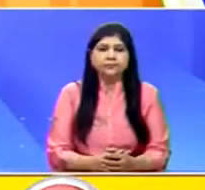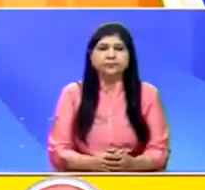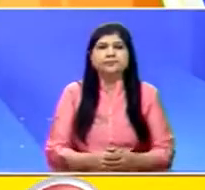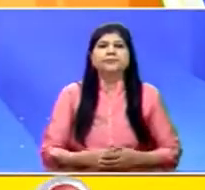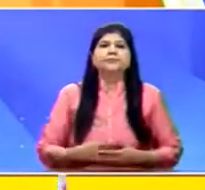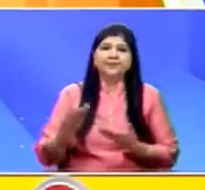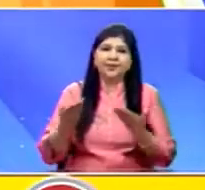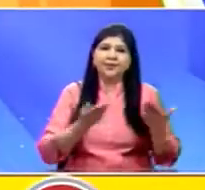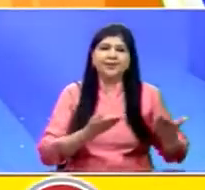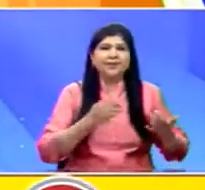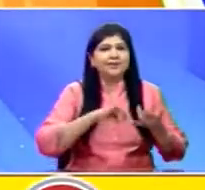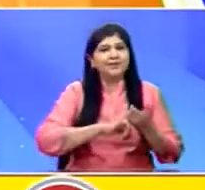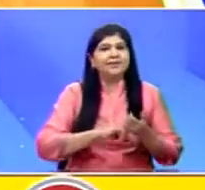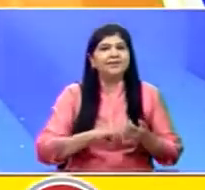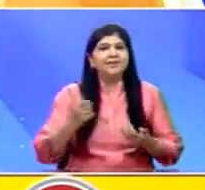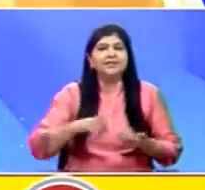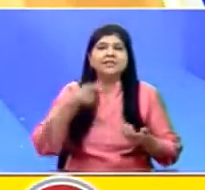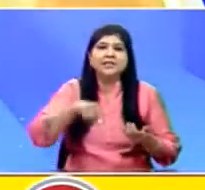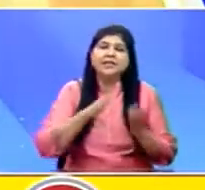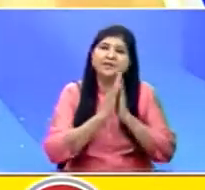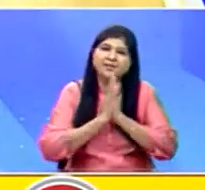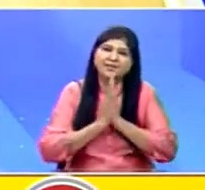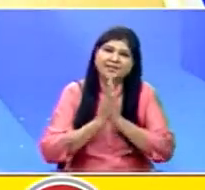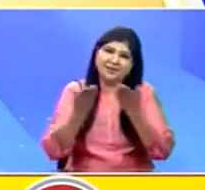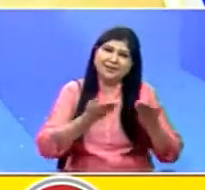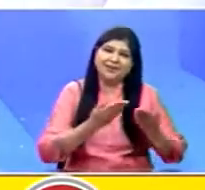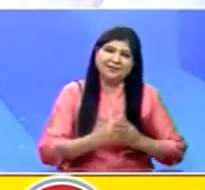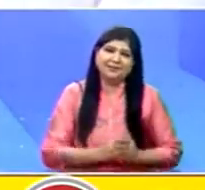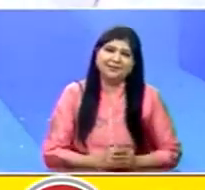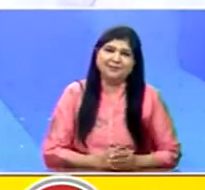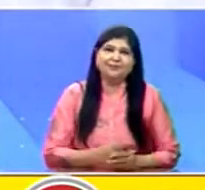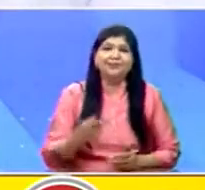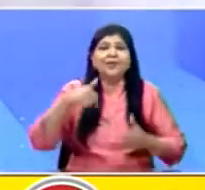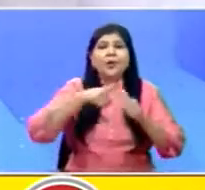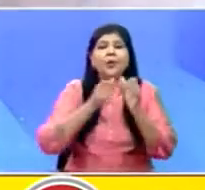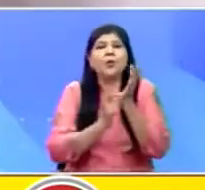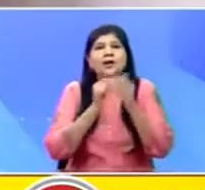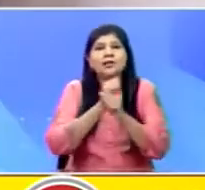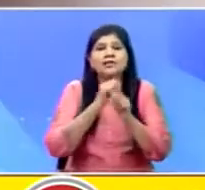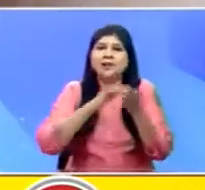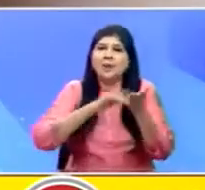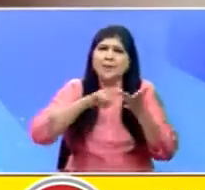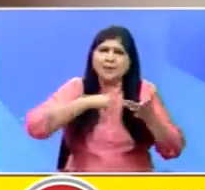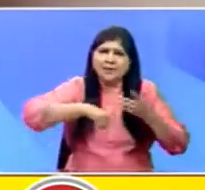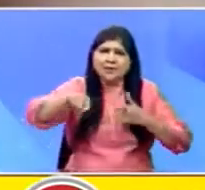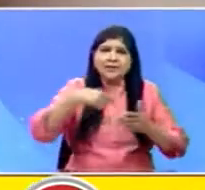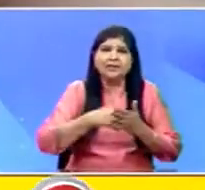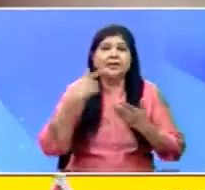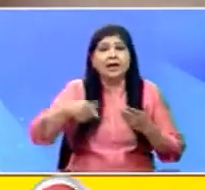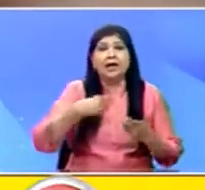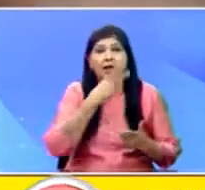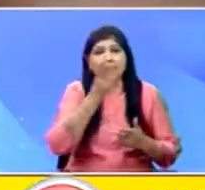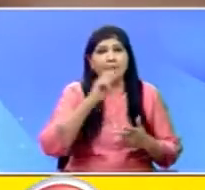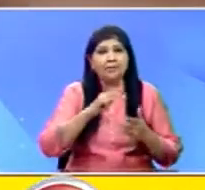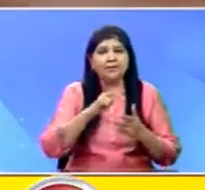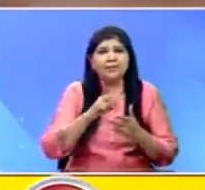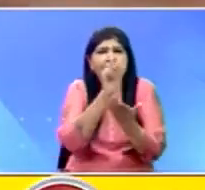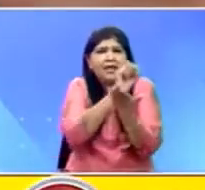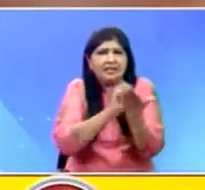मेरे प्यारे देशवासियों, नमस्कार। अगस्त के इस महीने में आप सभी के